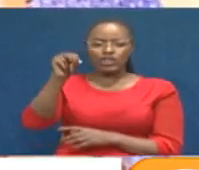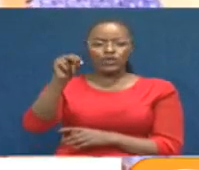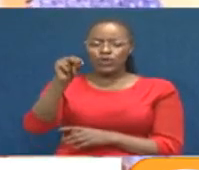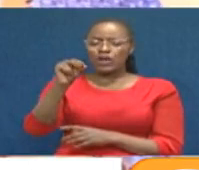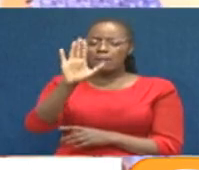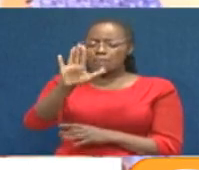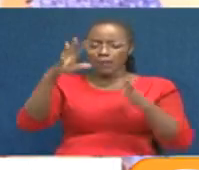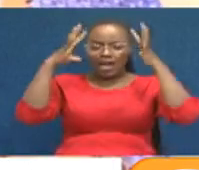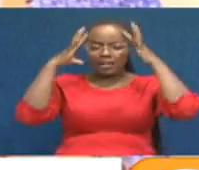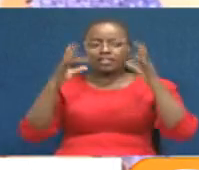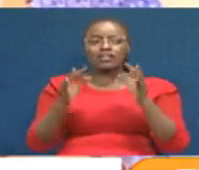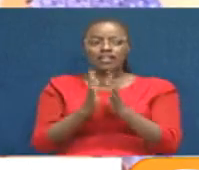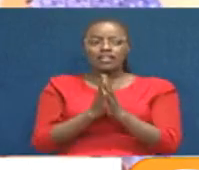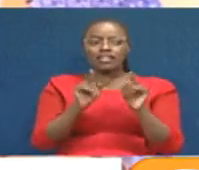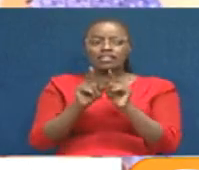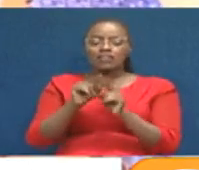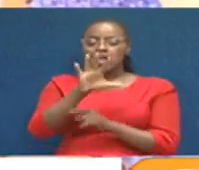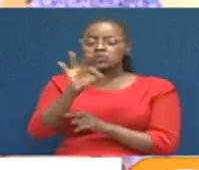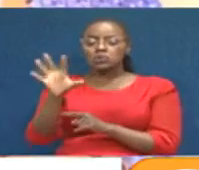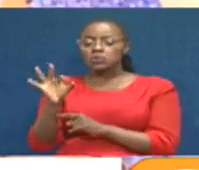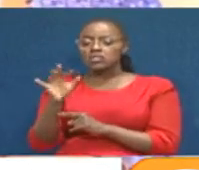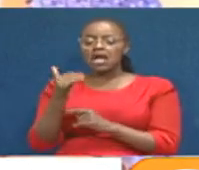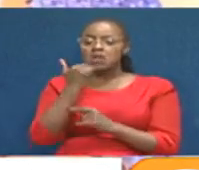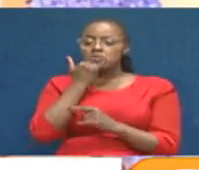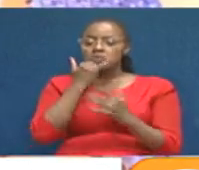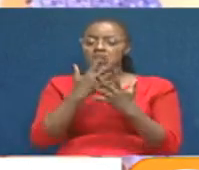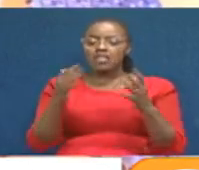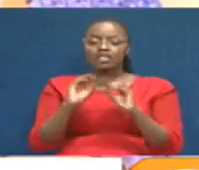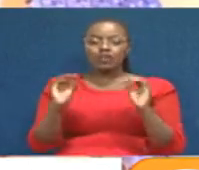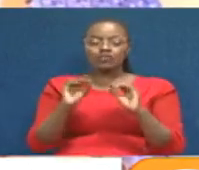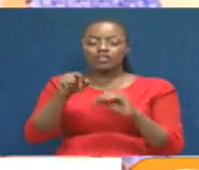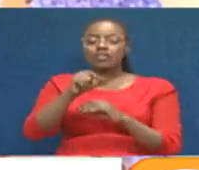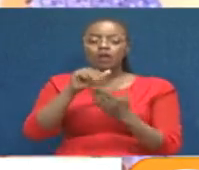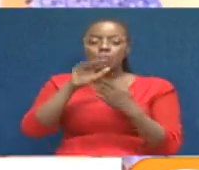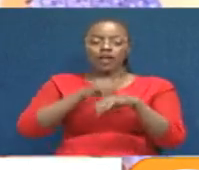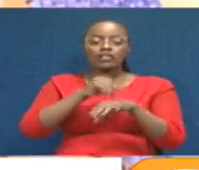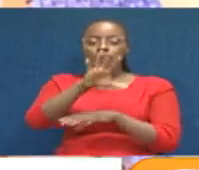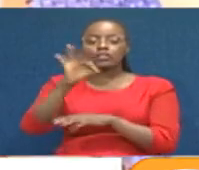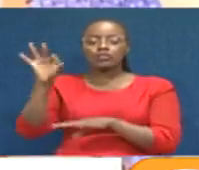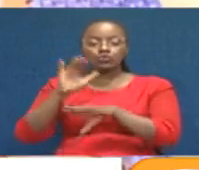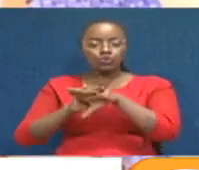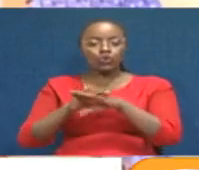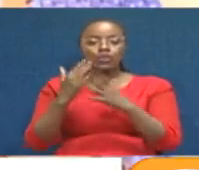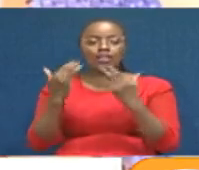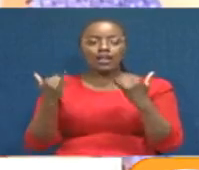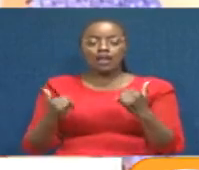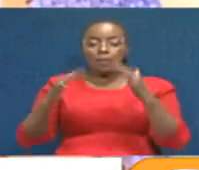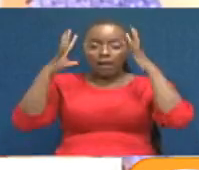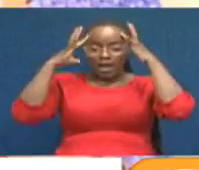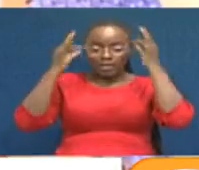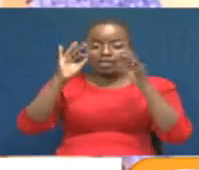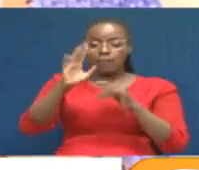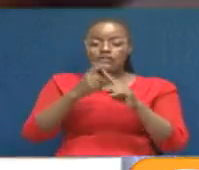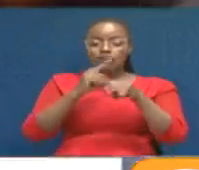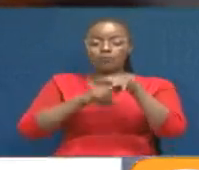msimamo wako, wake. Na hachagui mambo mabaya. Mara nyingi anachagua mambo mazuri. Sasa msimamo wake ni